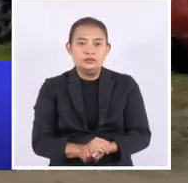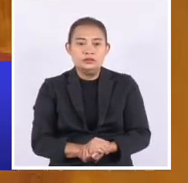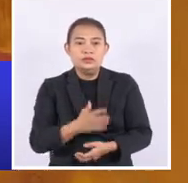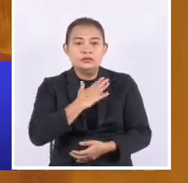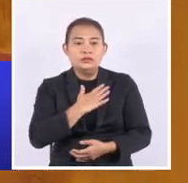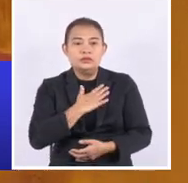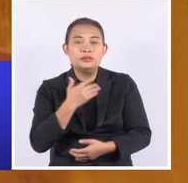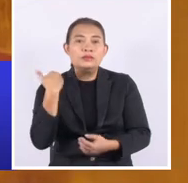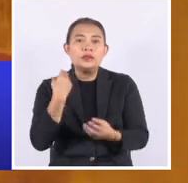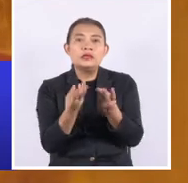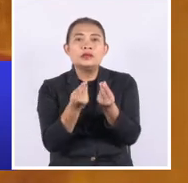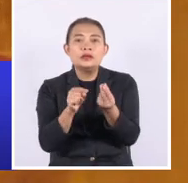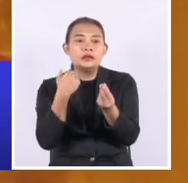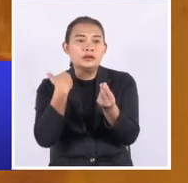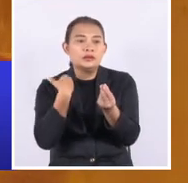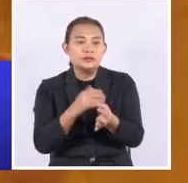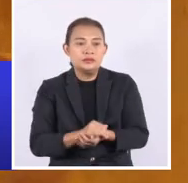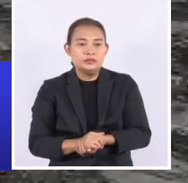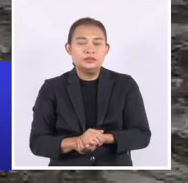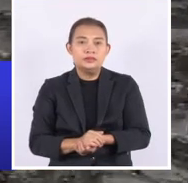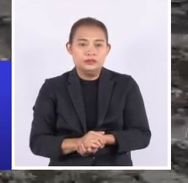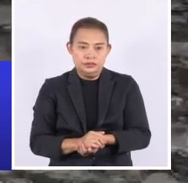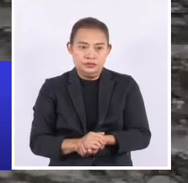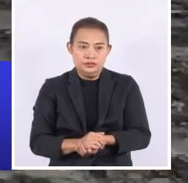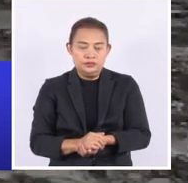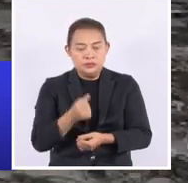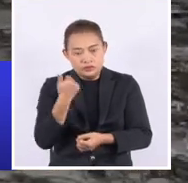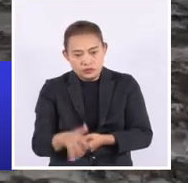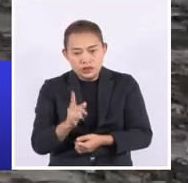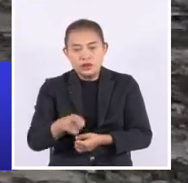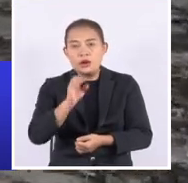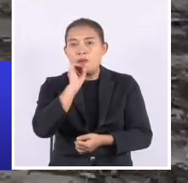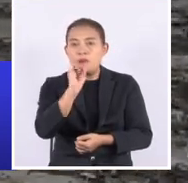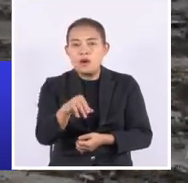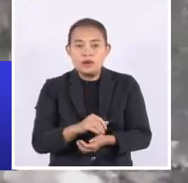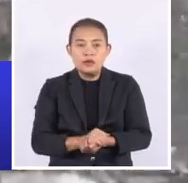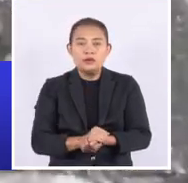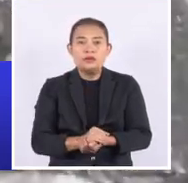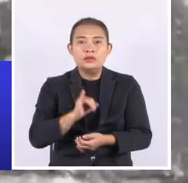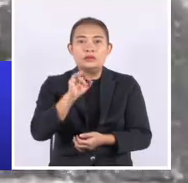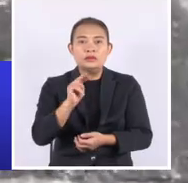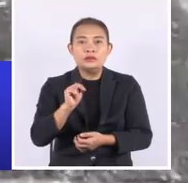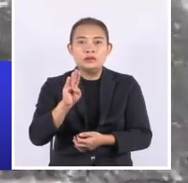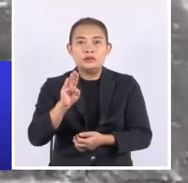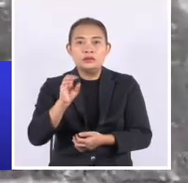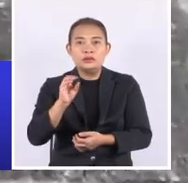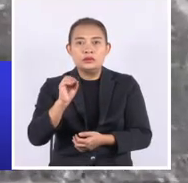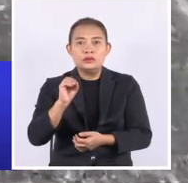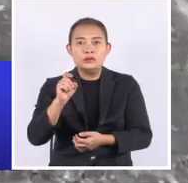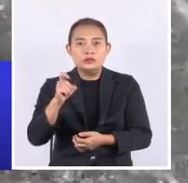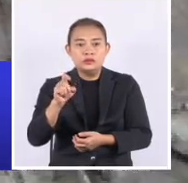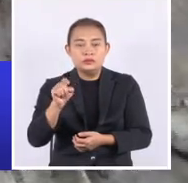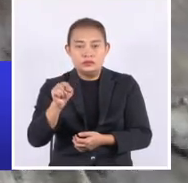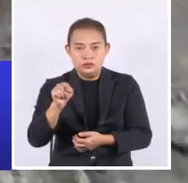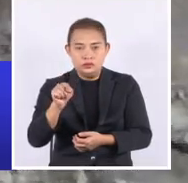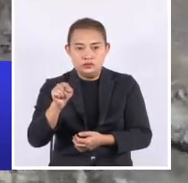แต่มันบอกไม่ได้ไง โอ้ยอย่าอารมณ์ค้าง ไม่ได้ต้องบอกคือเข้าไปในอินบ็อกซ์ผมก็แล้วกันเนาะดีไหมดีไหมดีไหม ได้ค่ะแล้วเ